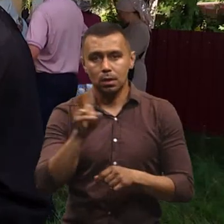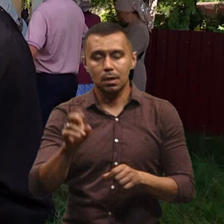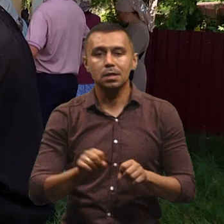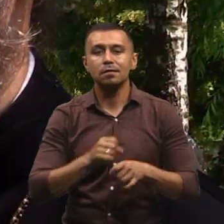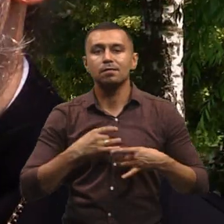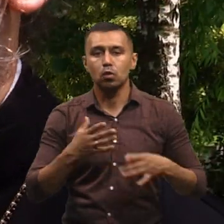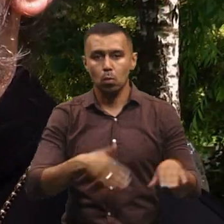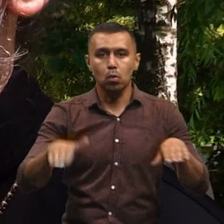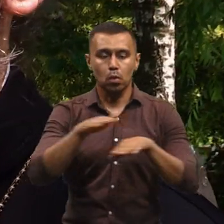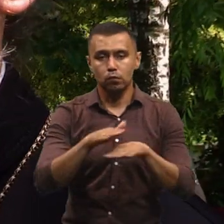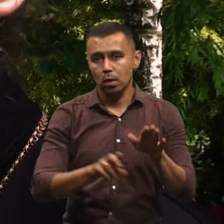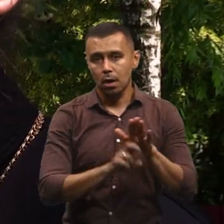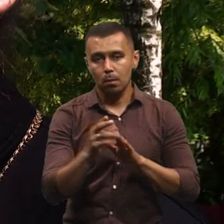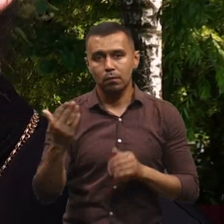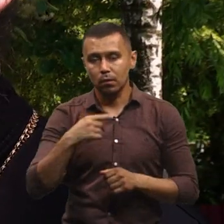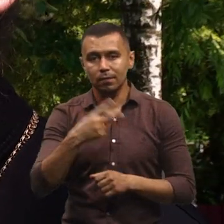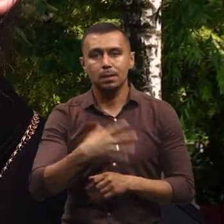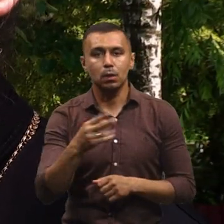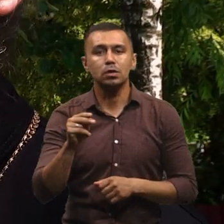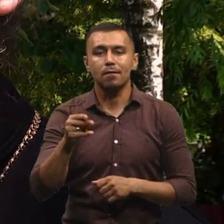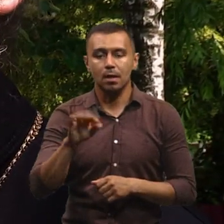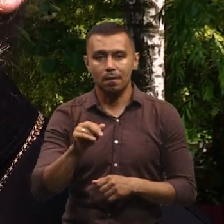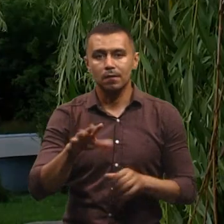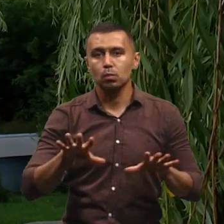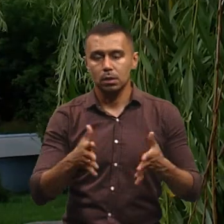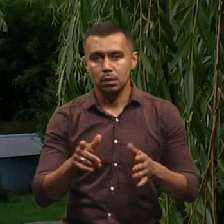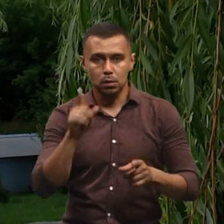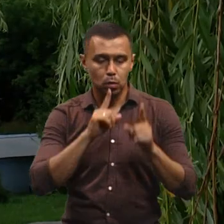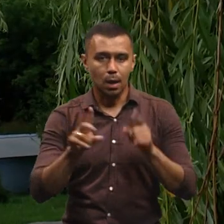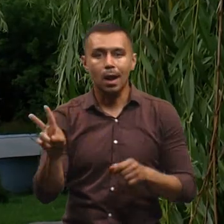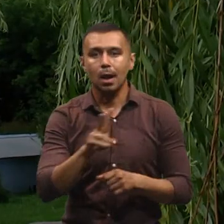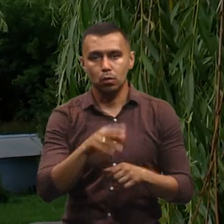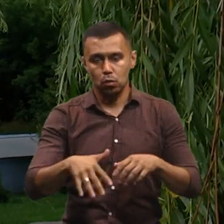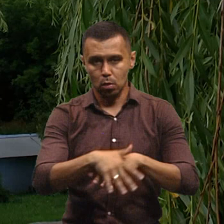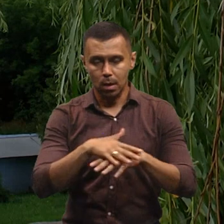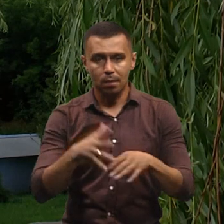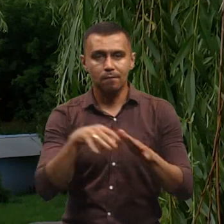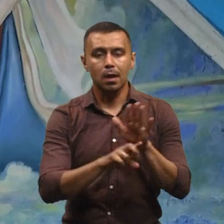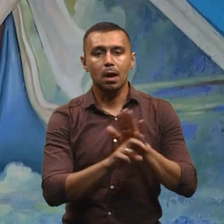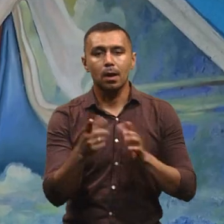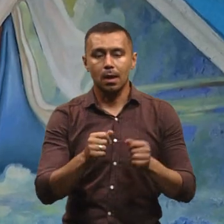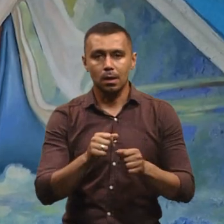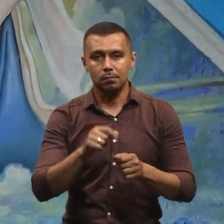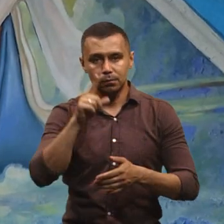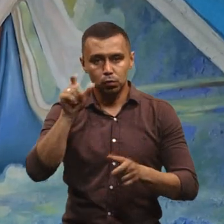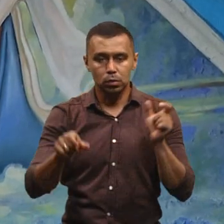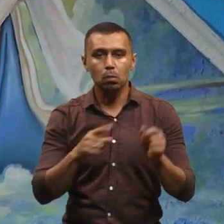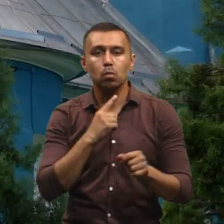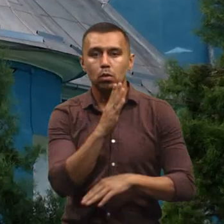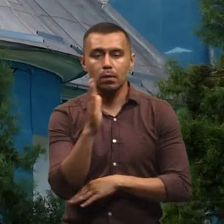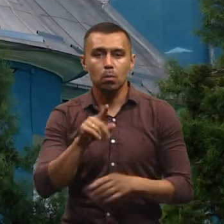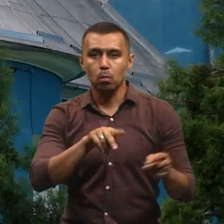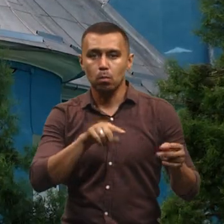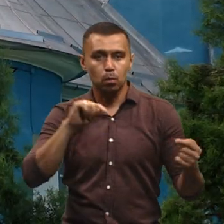храму Андрій за його словами 25 червня відбулися збори релігійної громади в храмі де парафіяни проголосували проти його